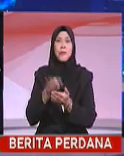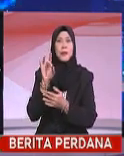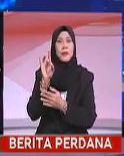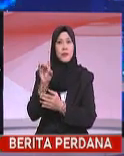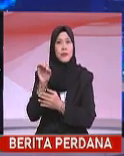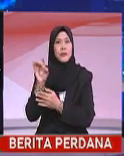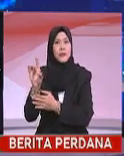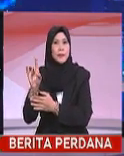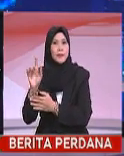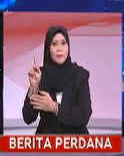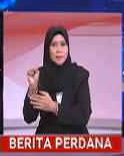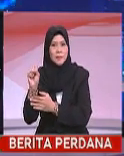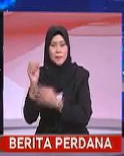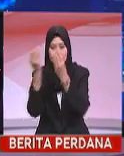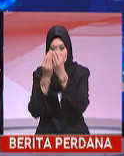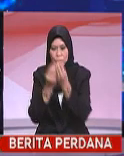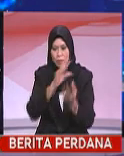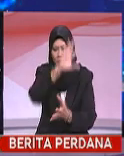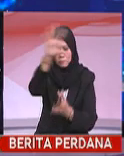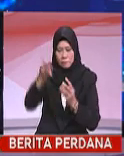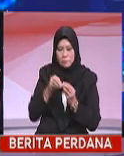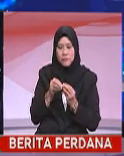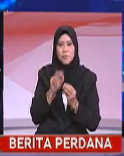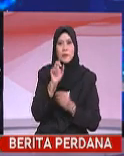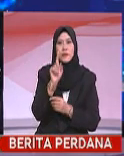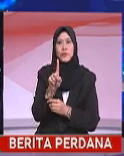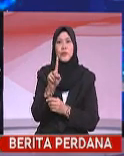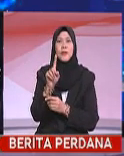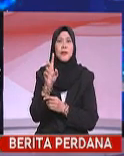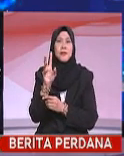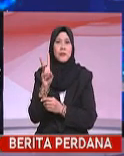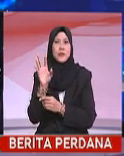kes menjadikan jumlah kumulatif kes positif